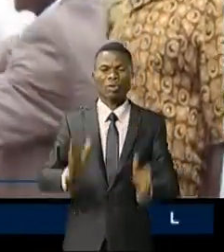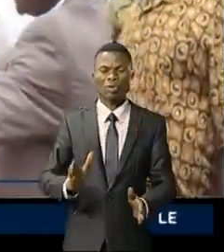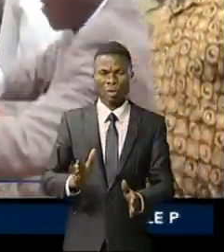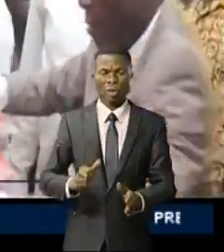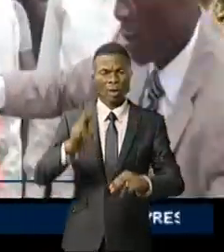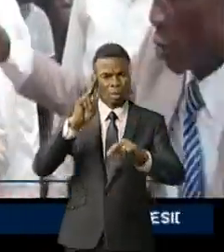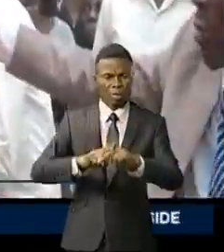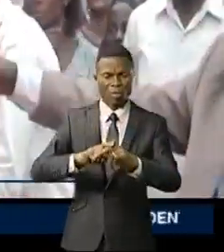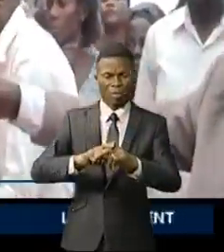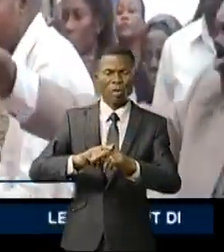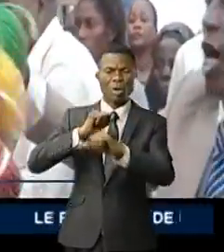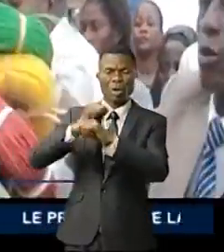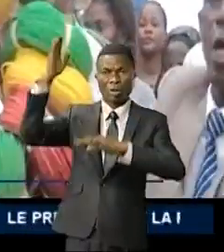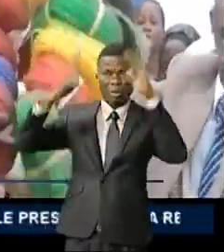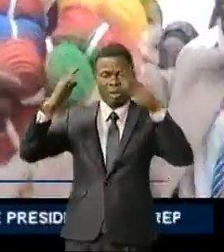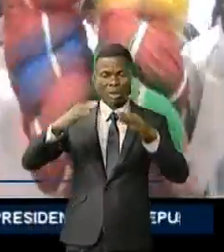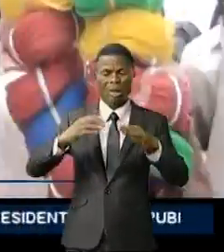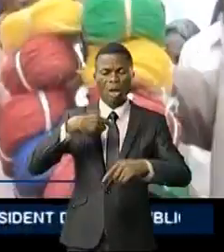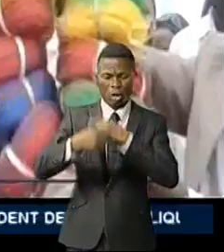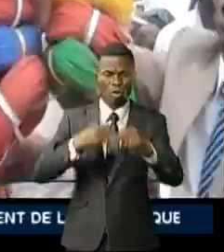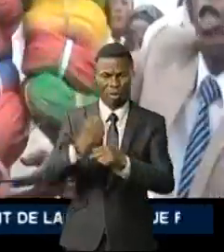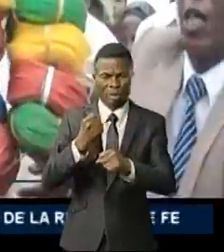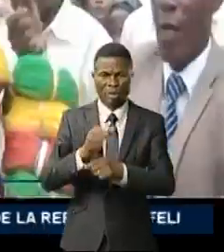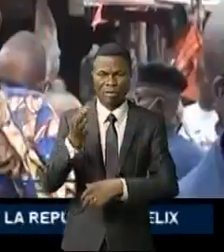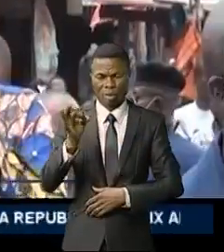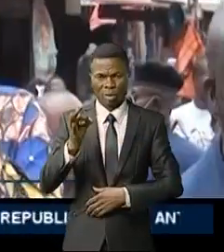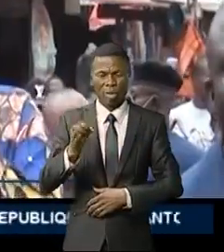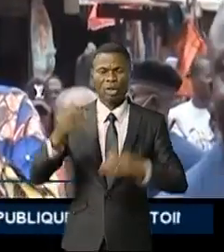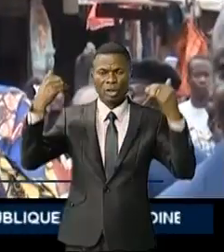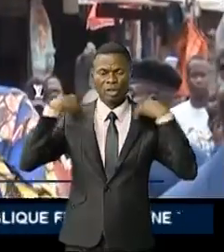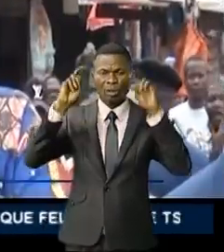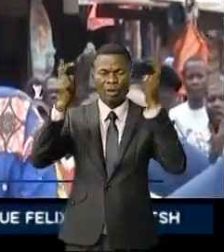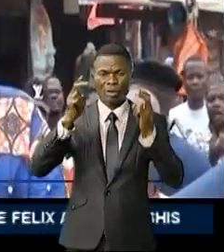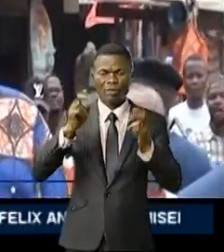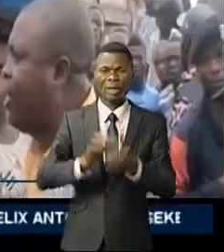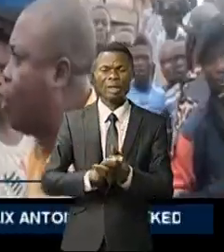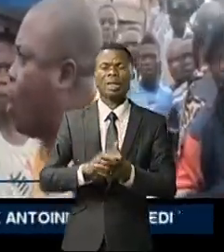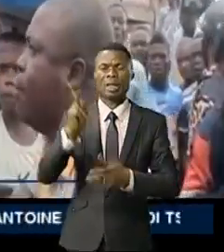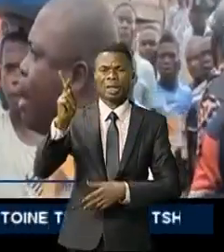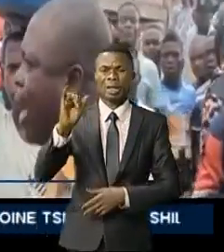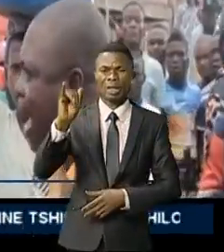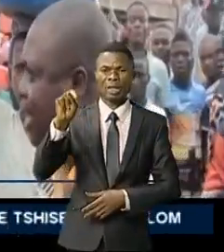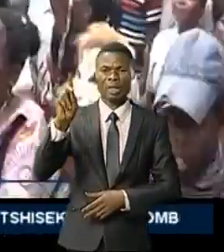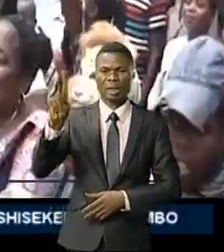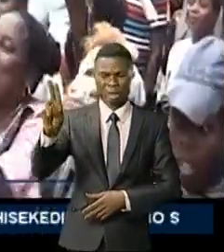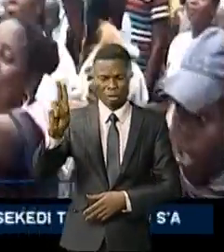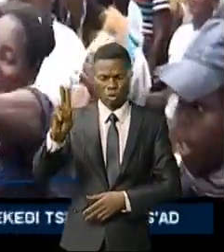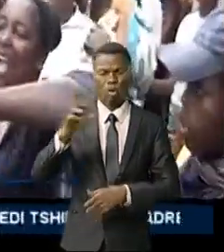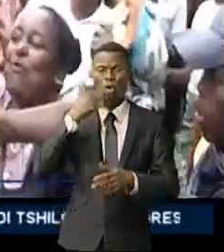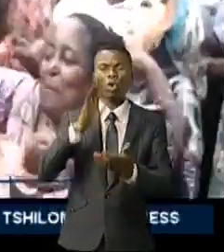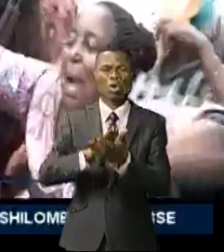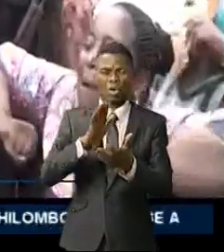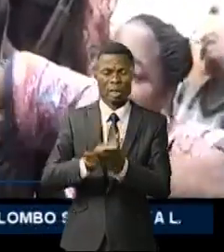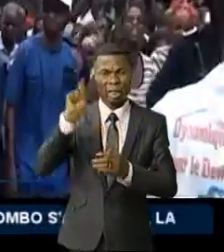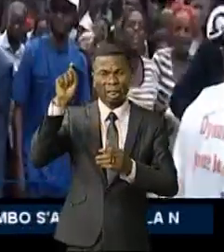les intempéries en attendant le début des travaux. Le maire de la ville de Kindu, qui l'a accueilli sous les ovations de la population, était le témoin